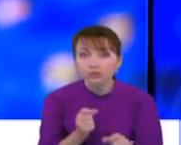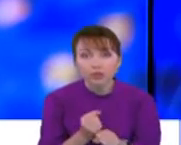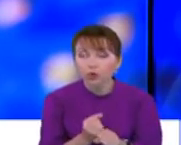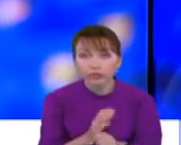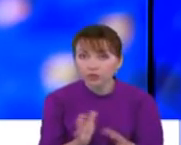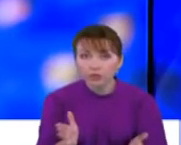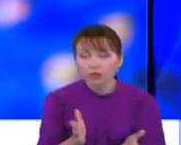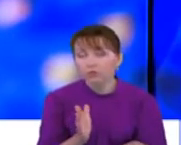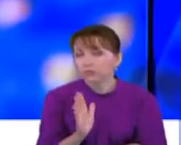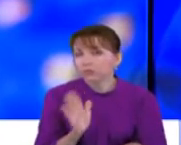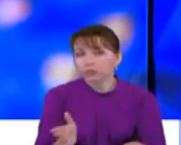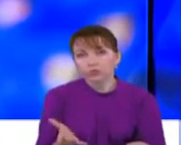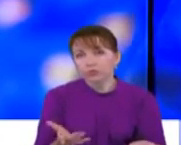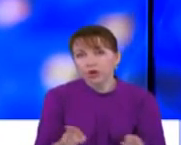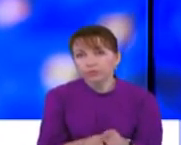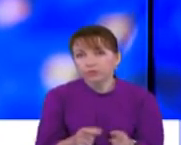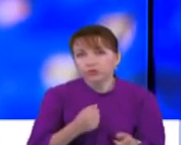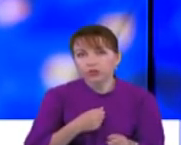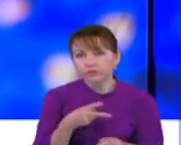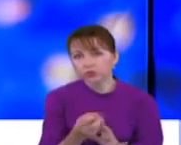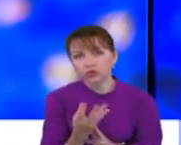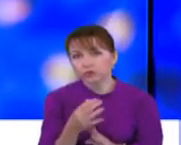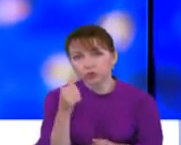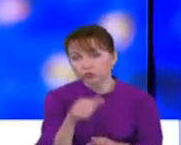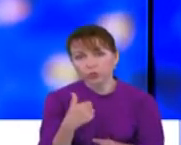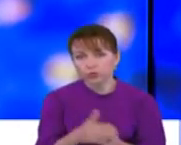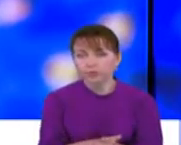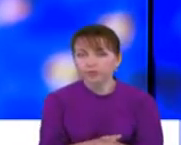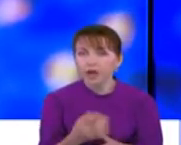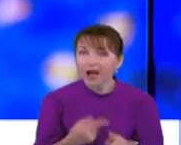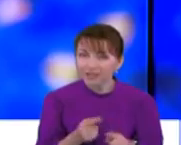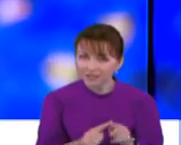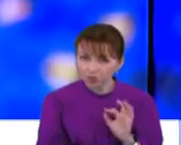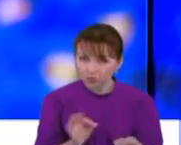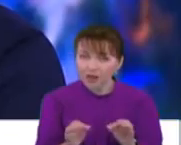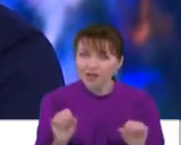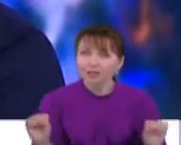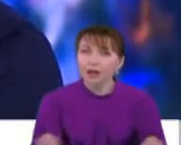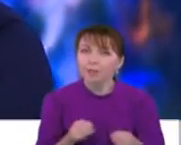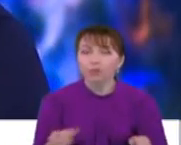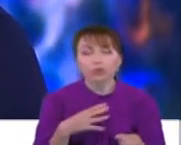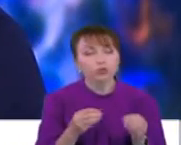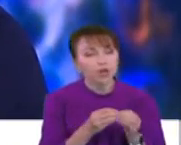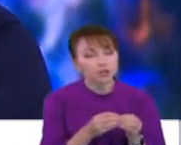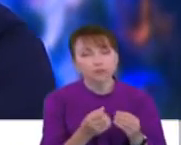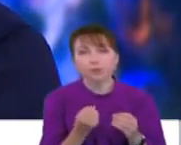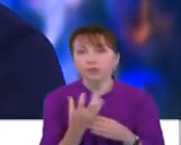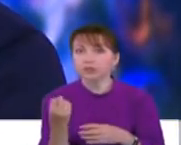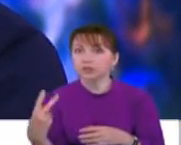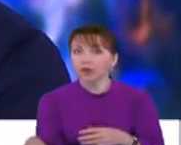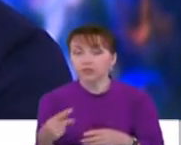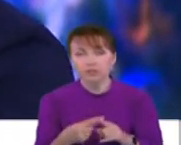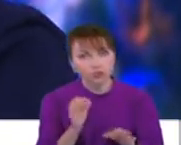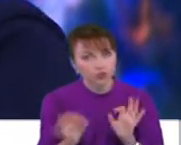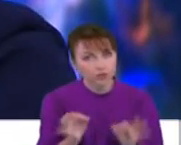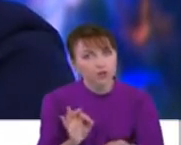то буде те, що, на жаль, відбувалося в 2014 році і так далі. Ну, це нормальний темп, ви кажете, було 10%, ну, зараз 15-20. Це